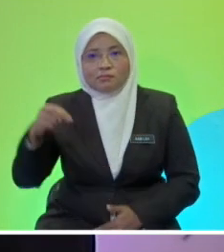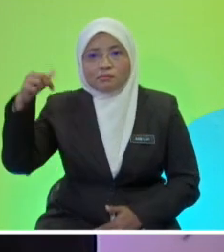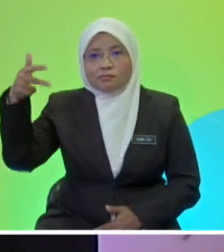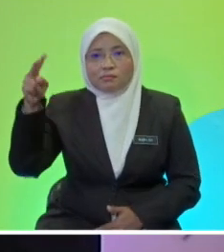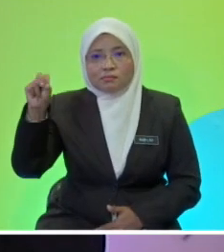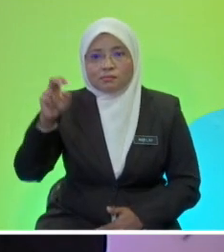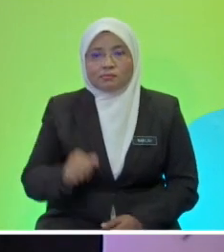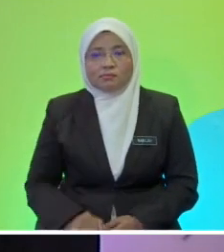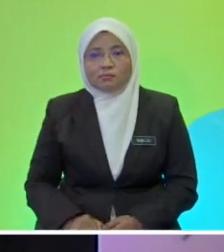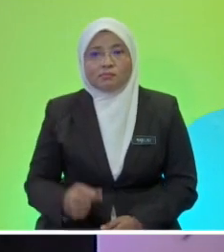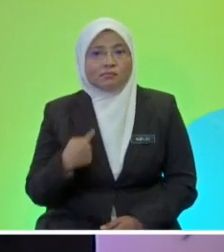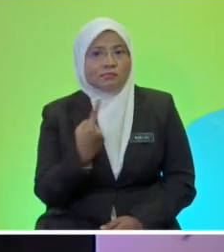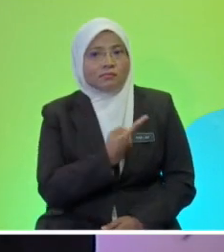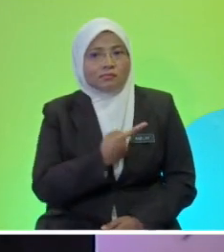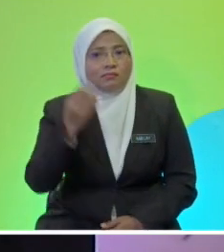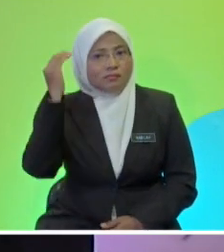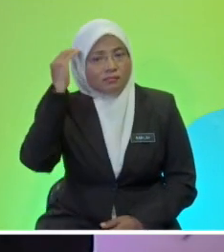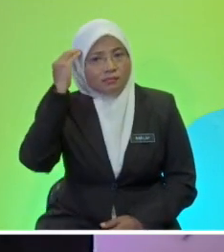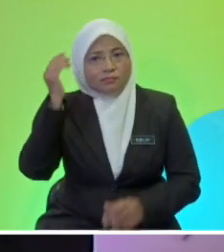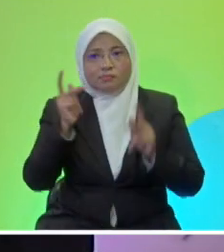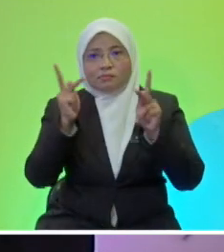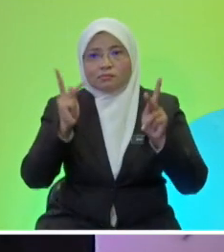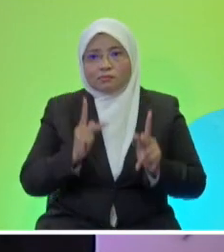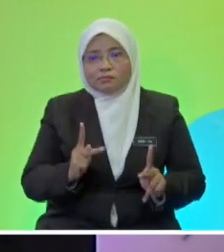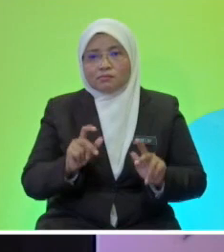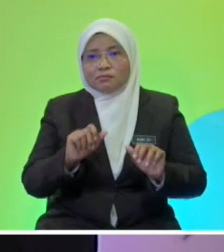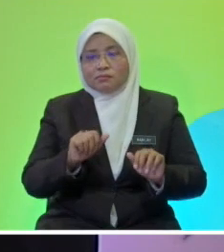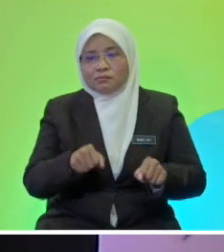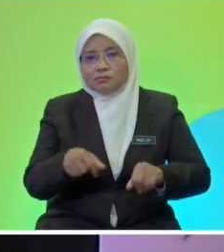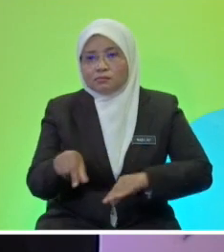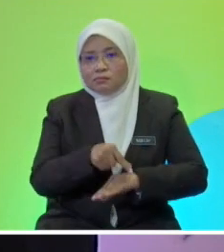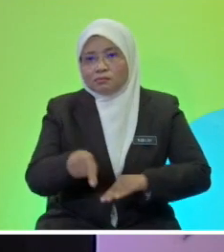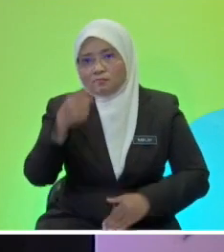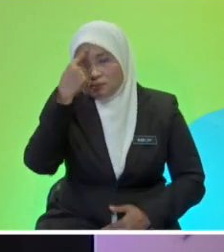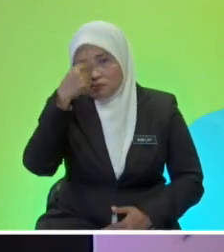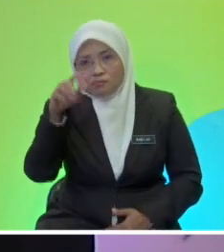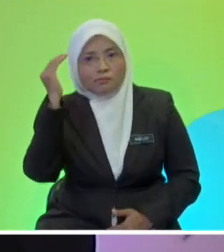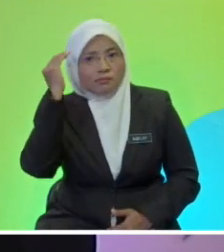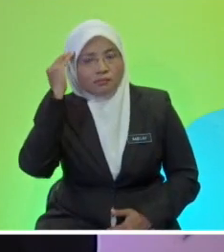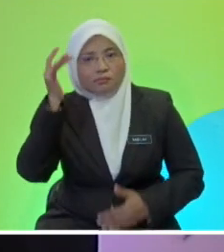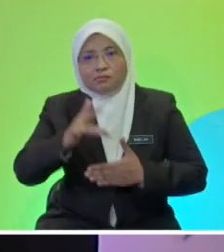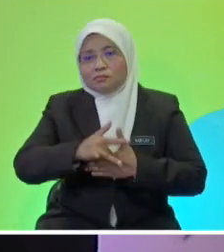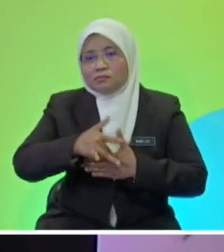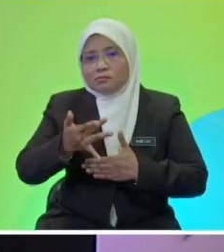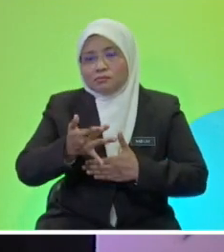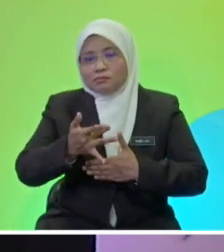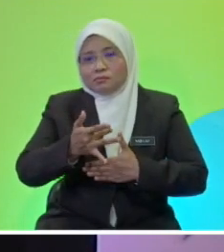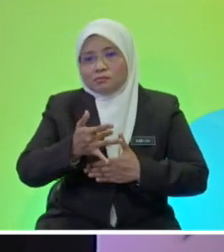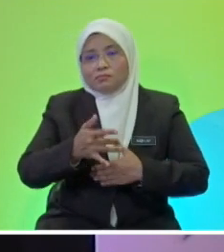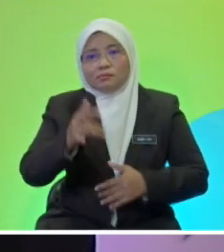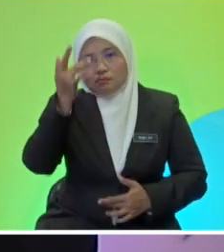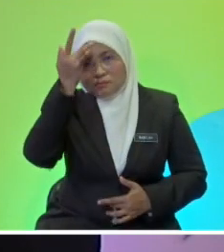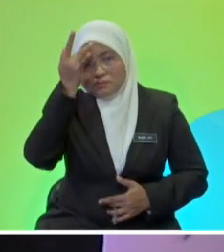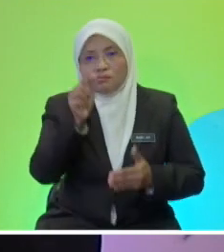kaidah yang digunakan untuk mengetahui lebih awal atau mengesan lebih awal berkaitan dengan penyakit